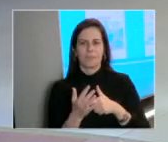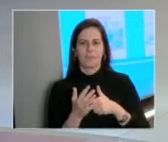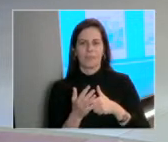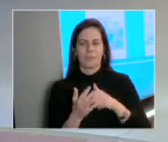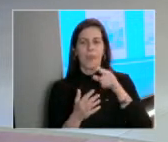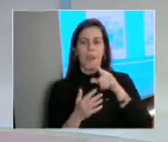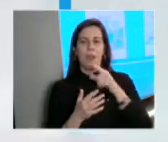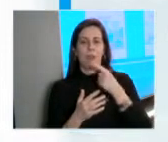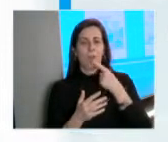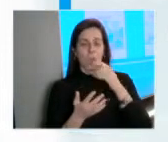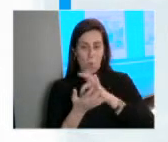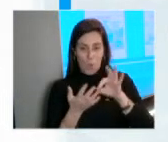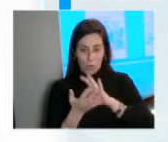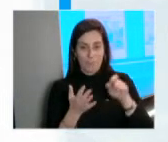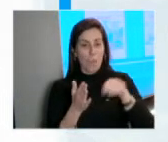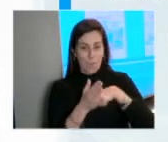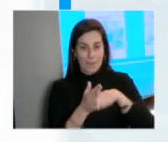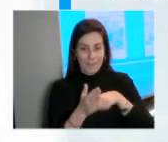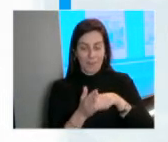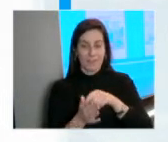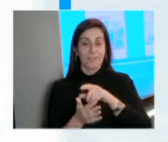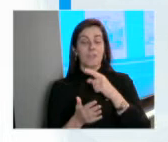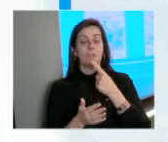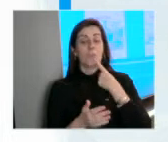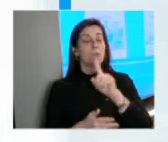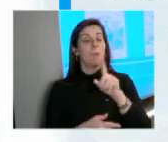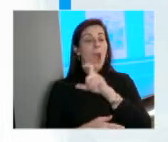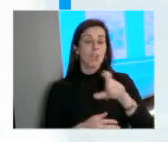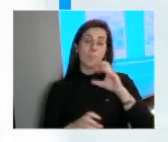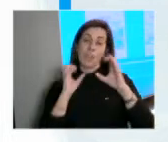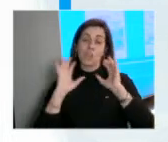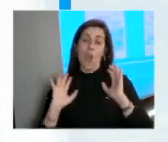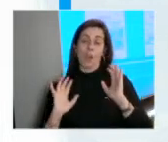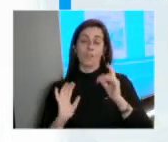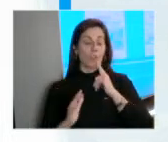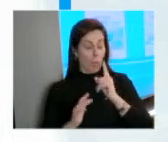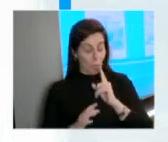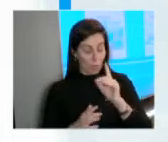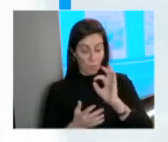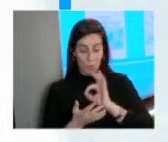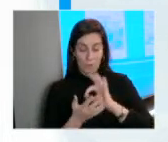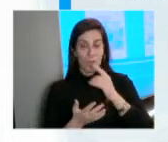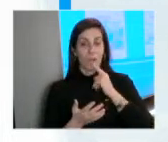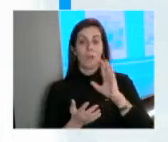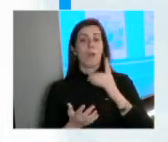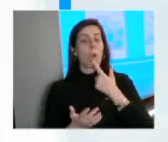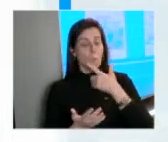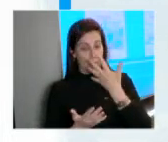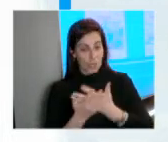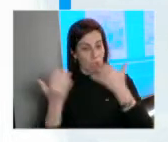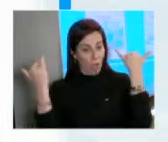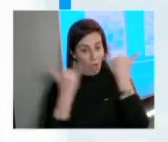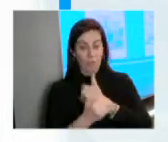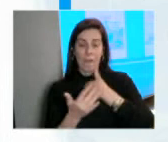אז הנה הוא בעצם מתקן את זה, אבל מאשים משום מה את התקשורת. הוא תיקן את הציוץ הלא נכון וכותב ככה: